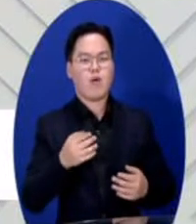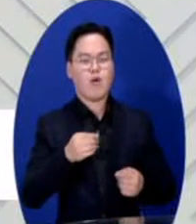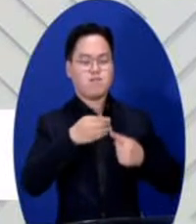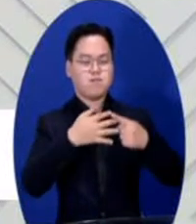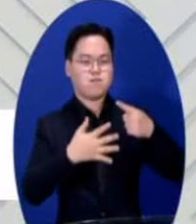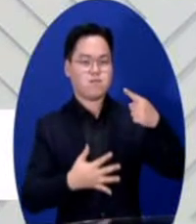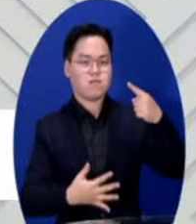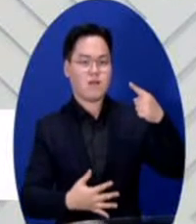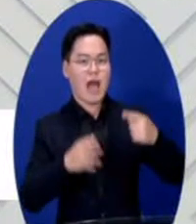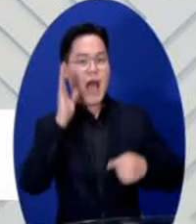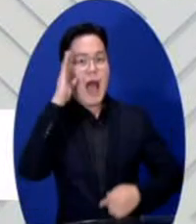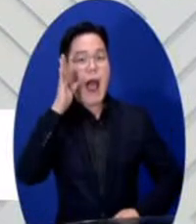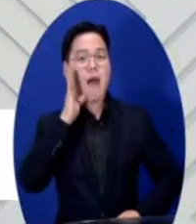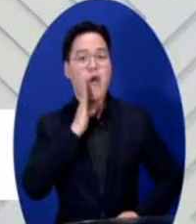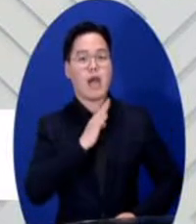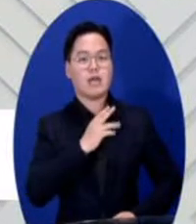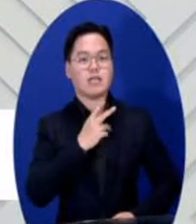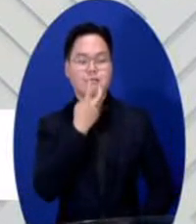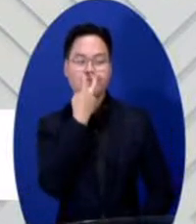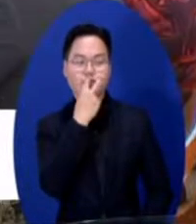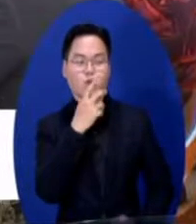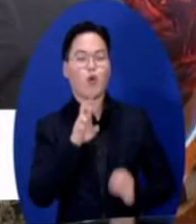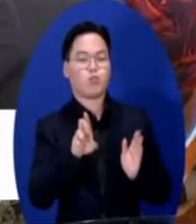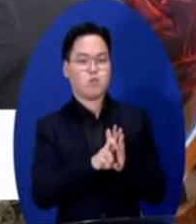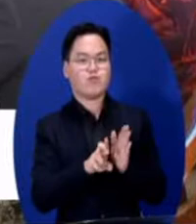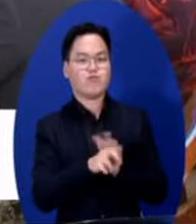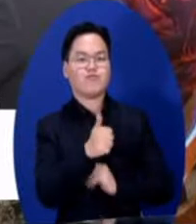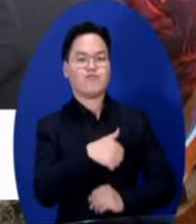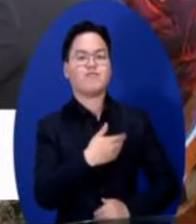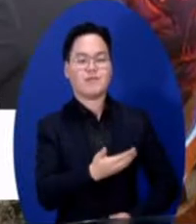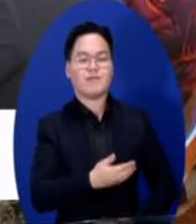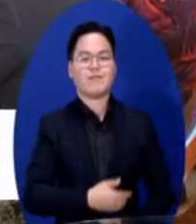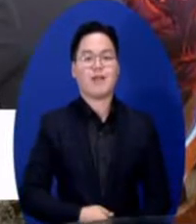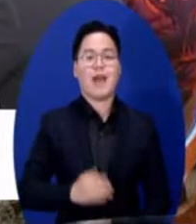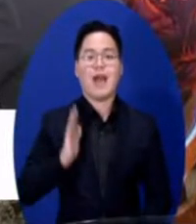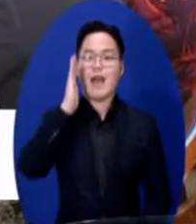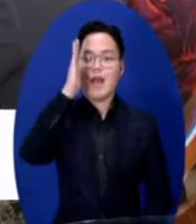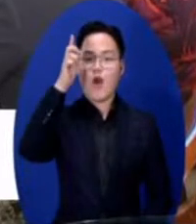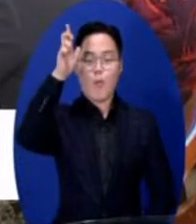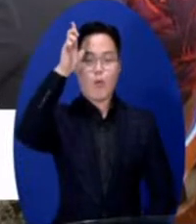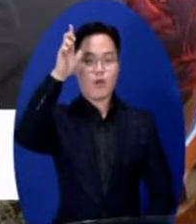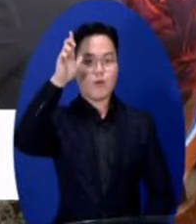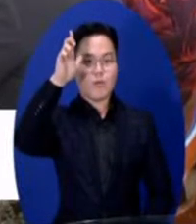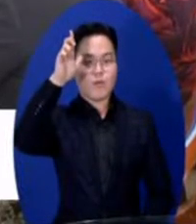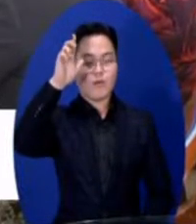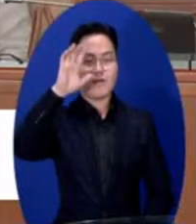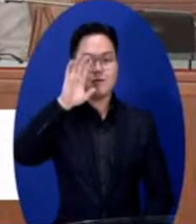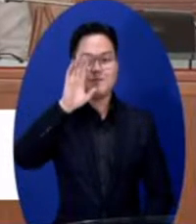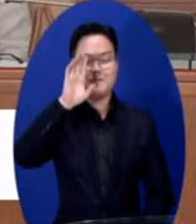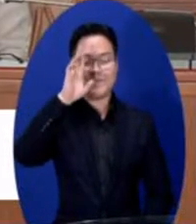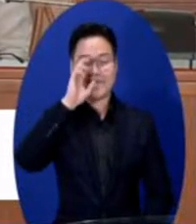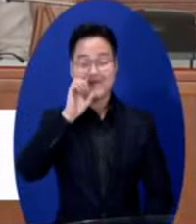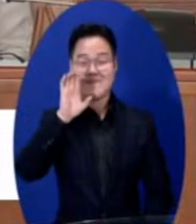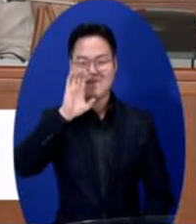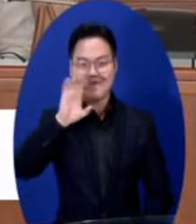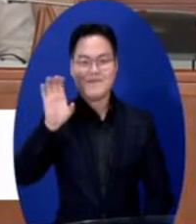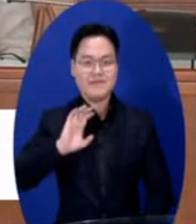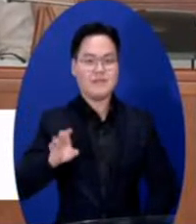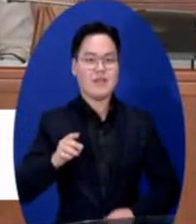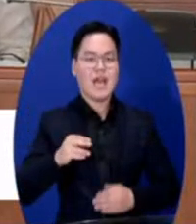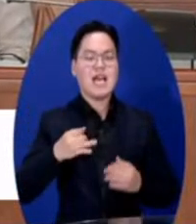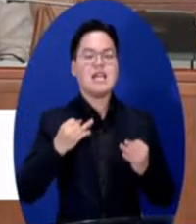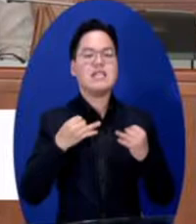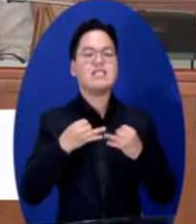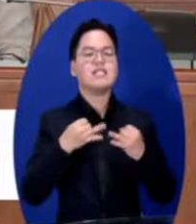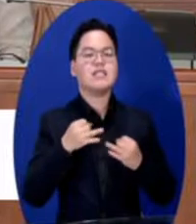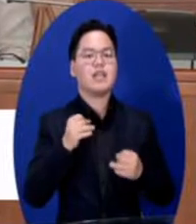бүх хэмээг ингээд эцэг нь харж шинах болцоо болгож байгаа. Цаашид боловсролын салбарын хэмжээнд цахим шилжилт хийх